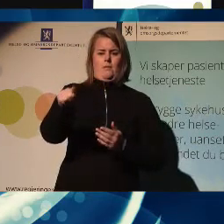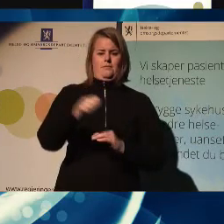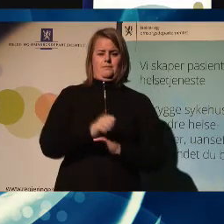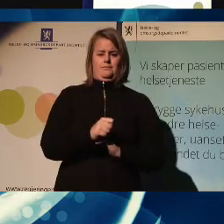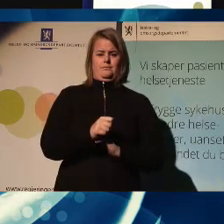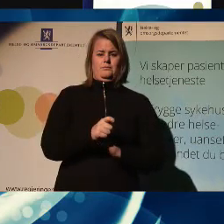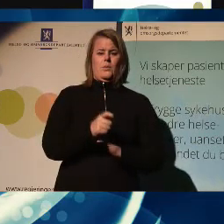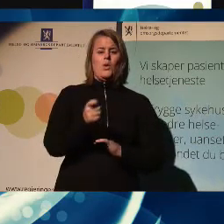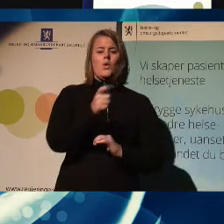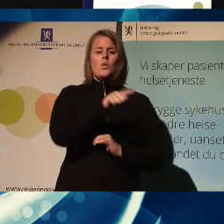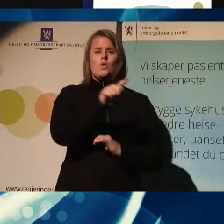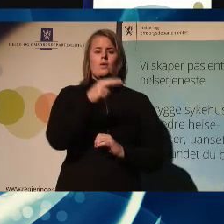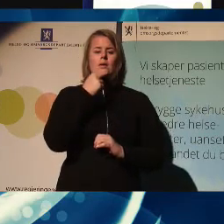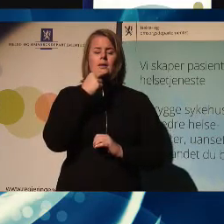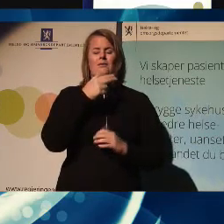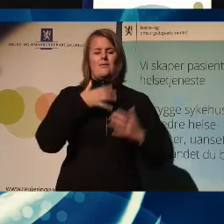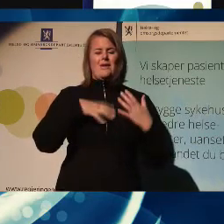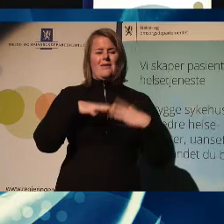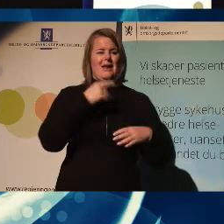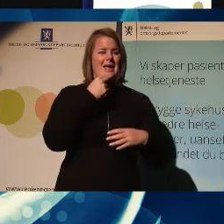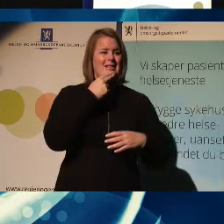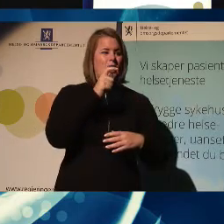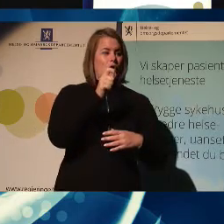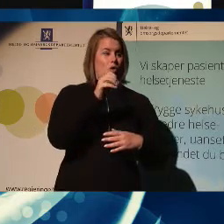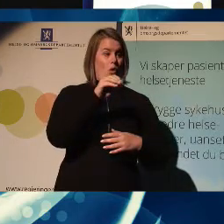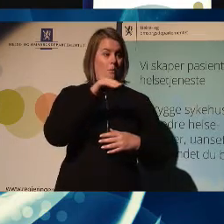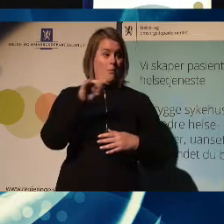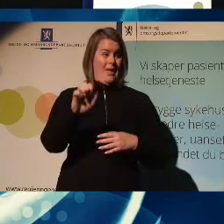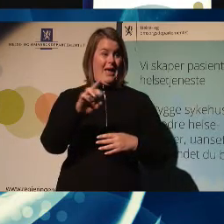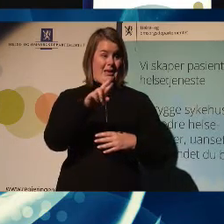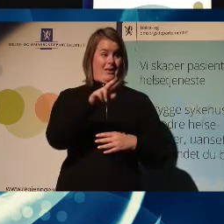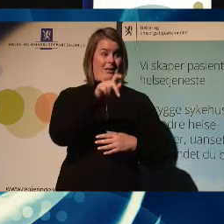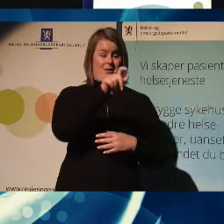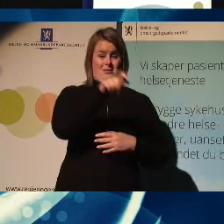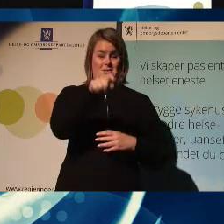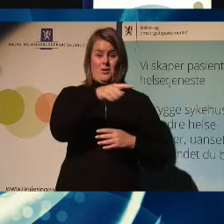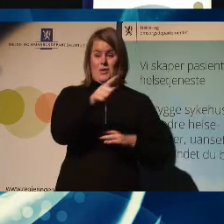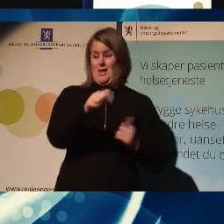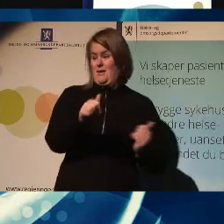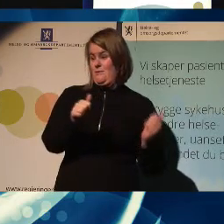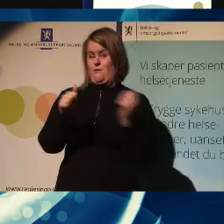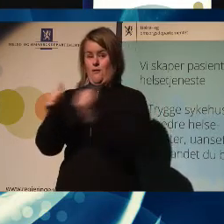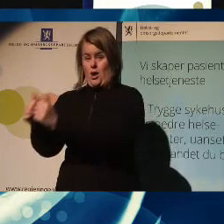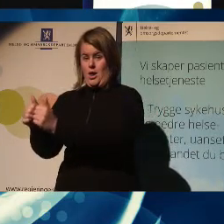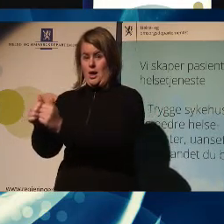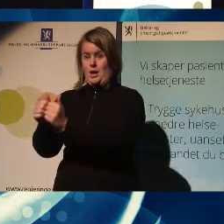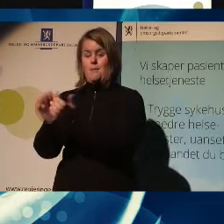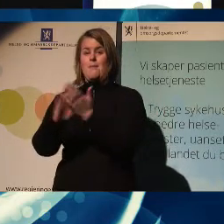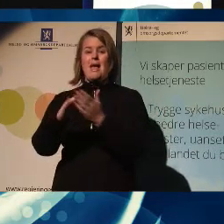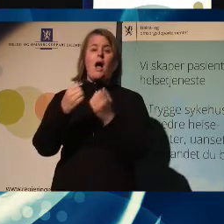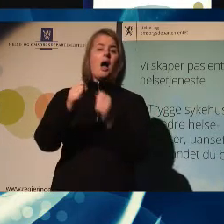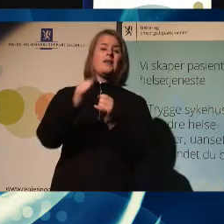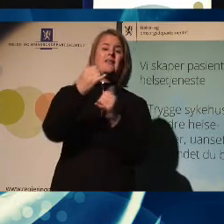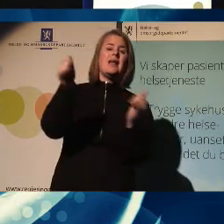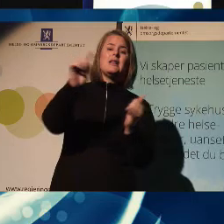for Tommy-er. Disse kan være med og følge ungdom ut i denne aktiviteten for å hjelpe dem i gang.